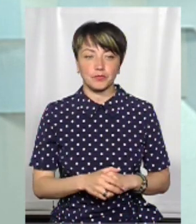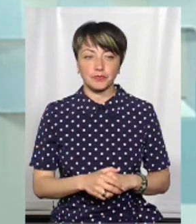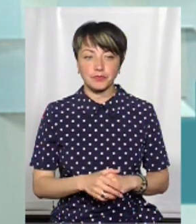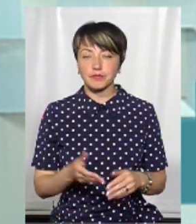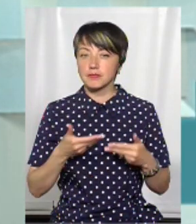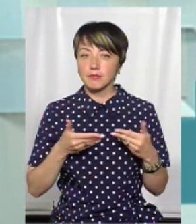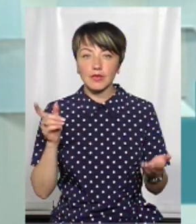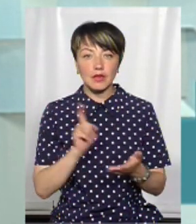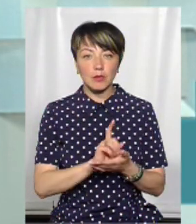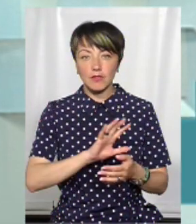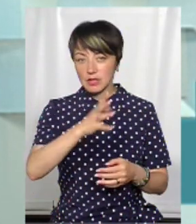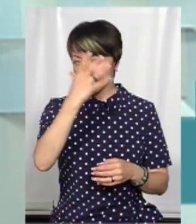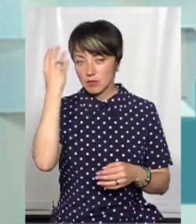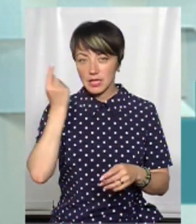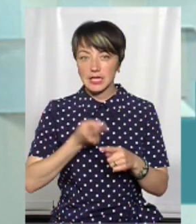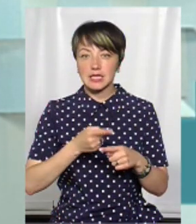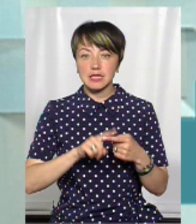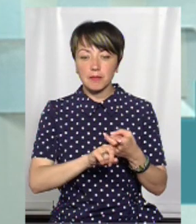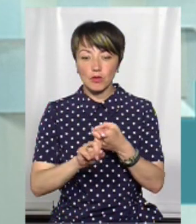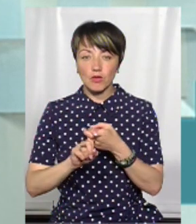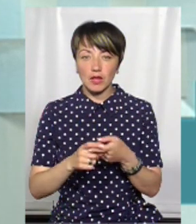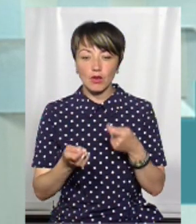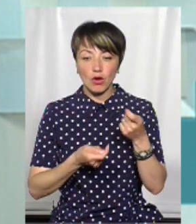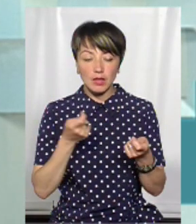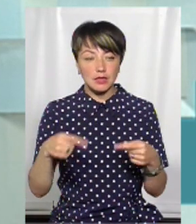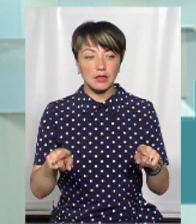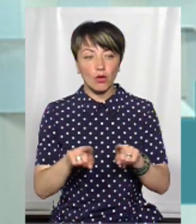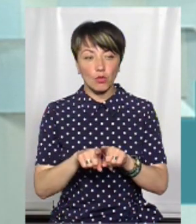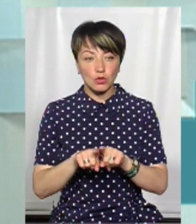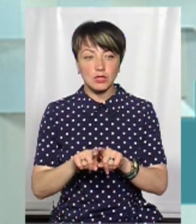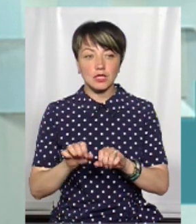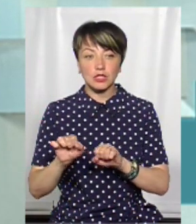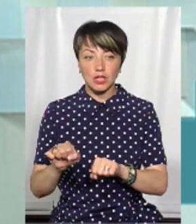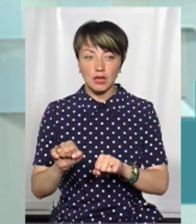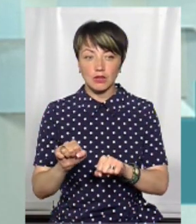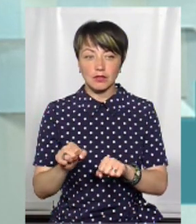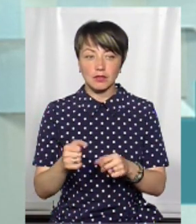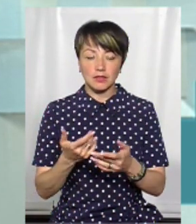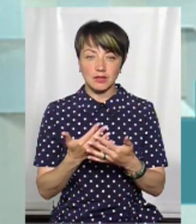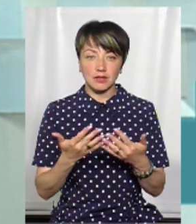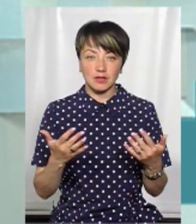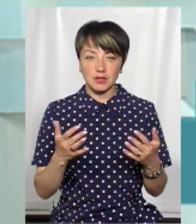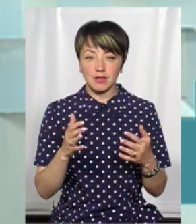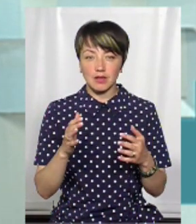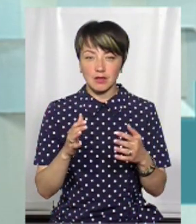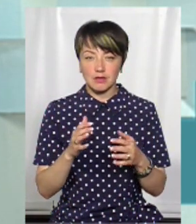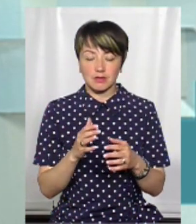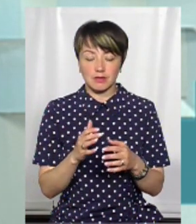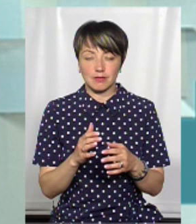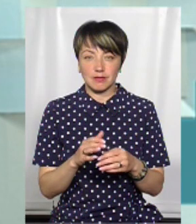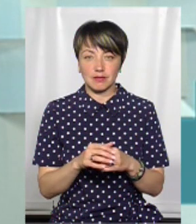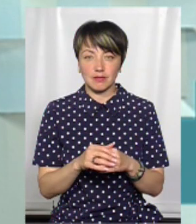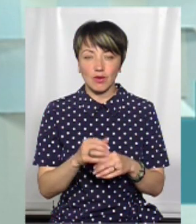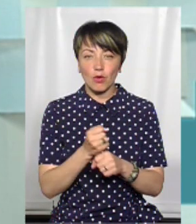ми ж теж не повинні забувати, що і ці патогенні мікроорганізми також захищаються, да, у формі цист, образують цисти, або